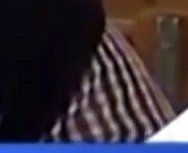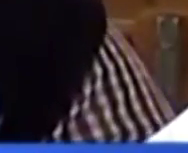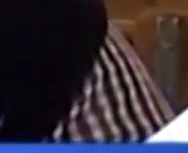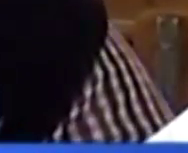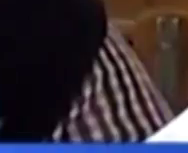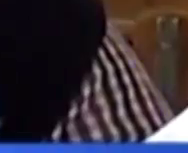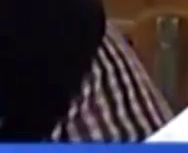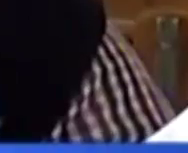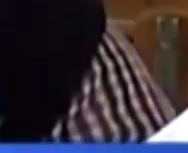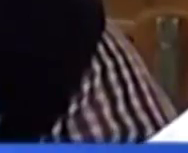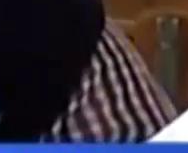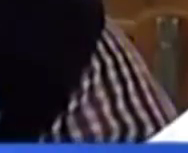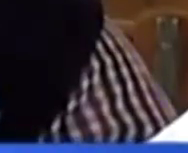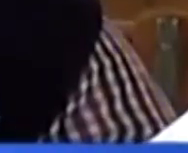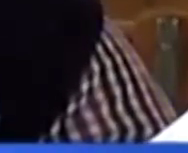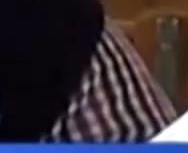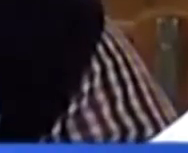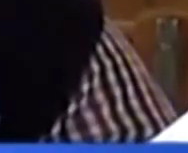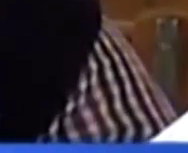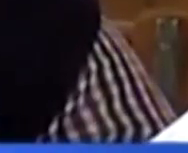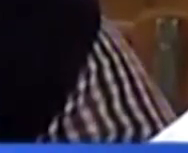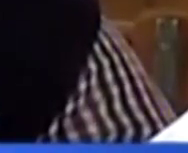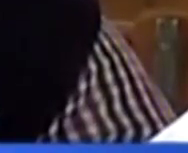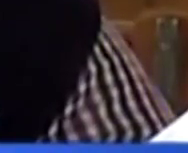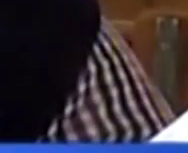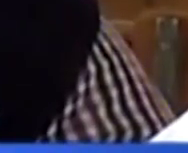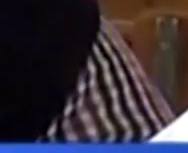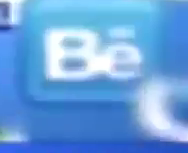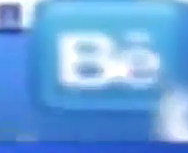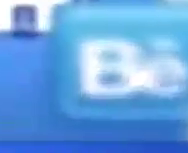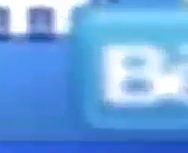shule ya upili ya Eshikulu, eneo la Likuyani.